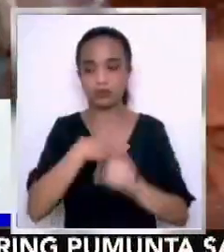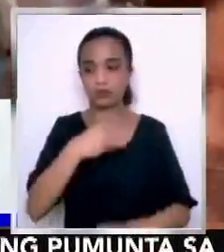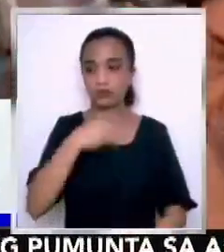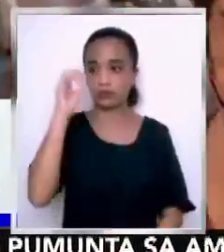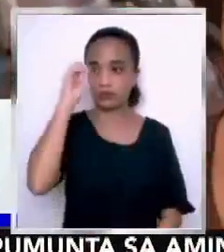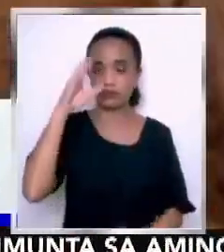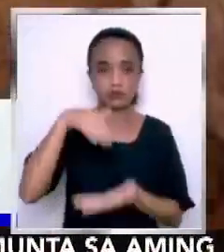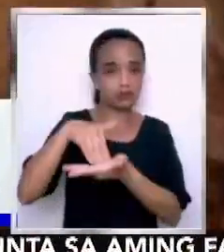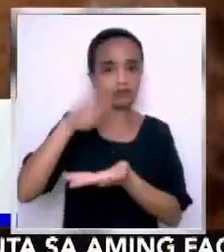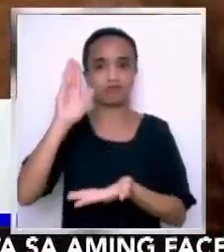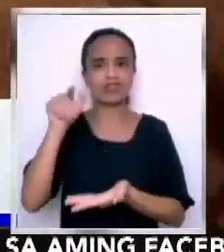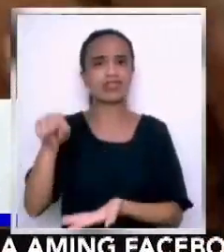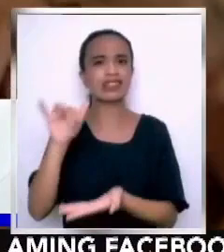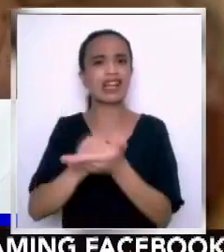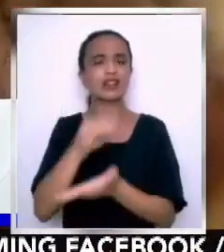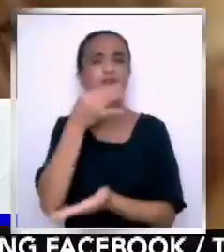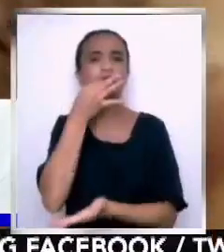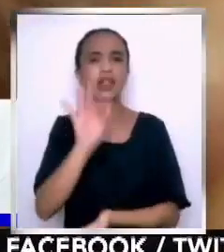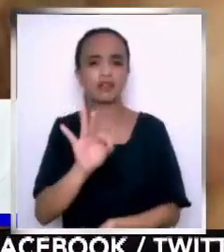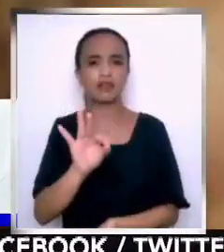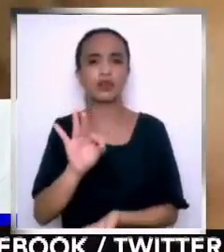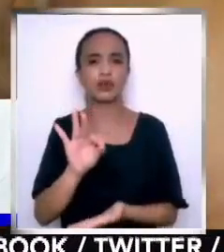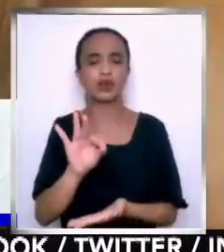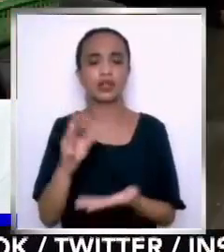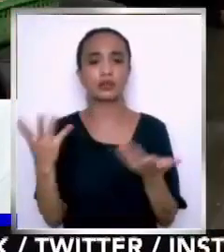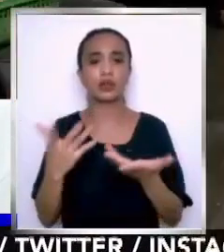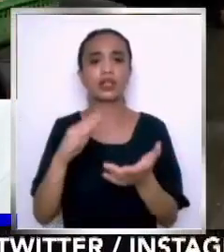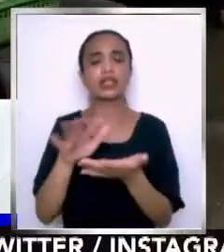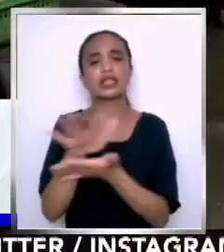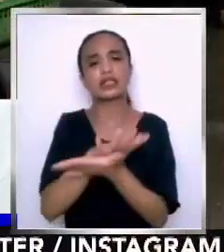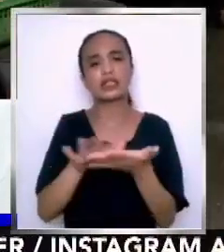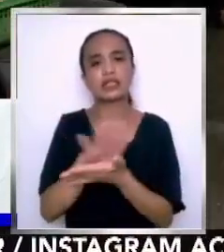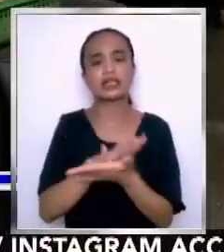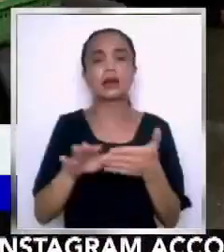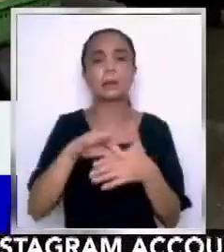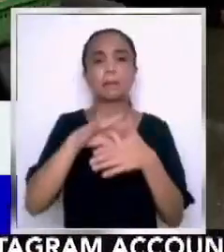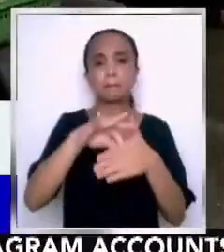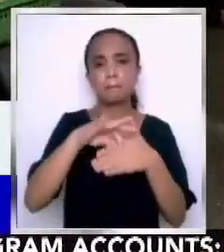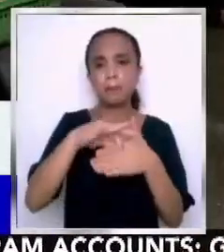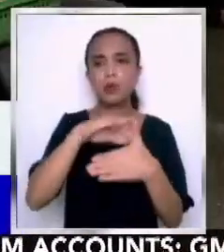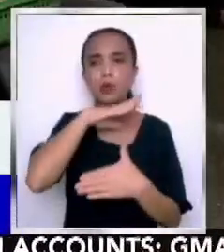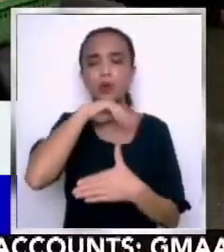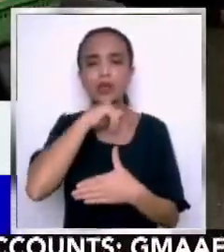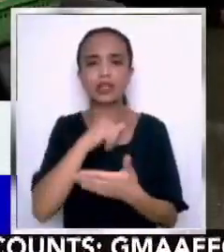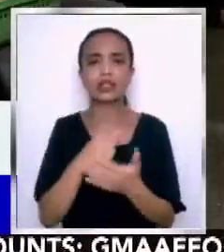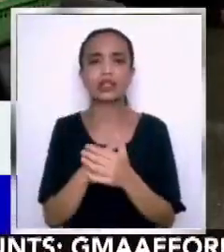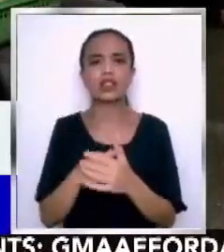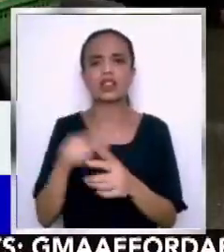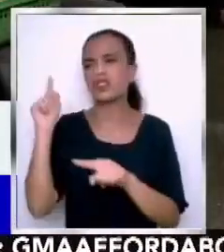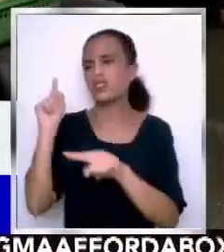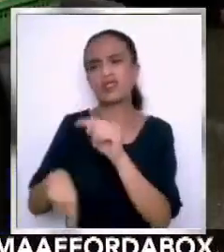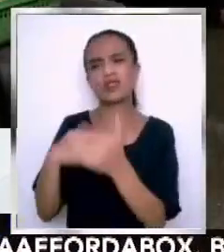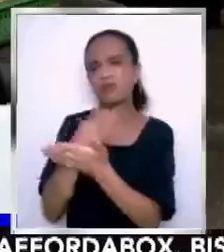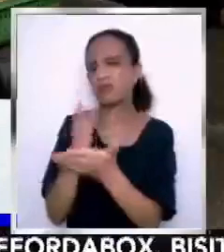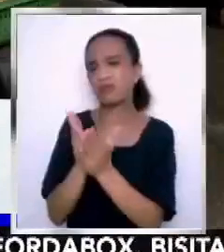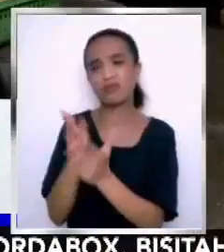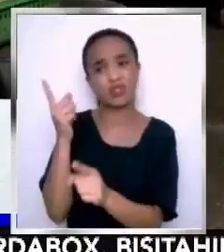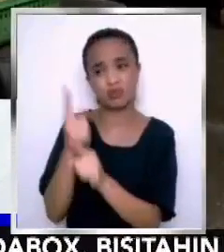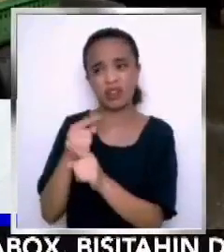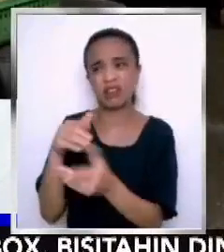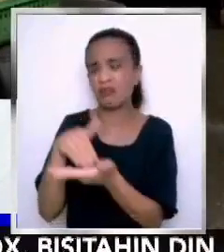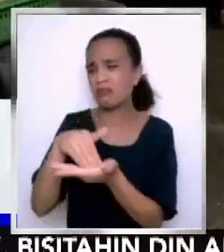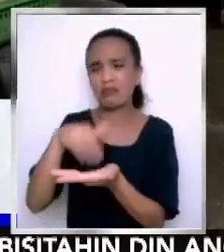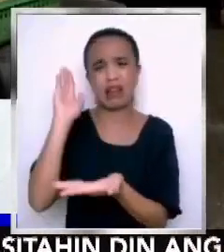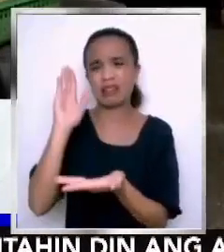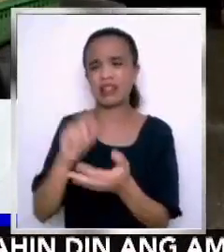pa naman daw ito ng kanyang pamilya sa pork at beef steak. Hindi na kaya ng budget, 'di ba? Sobrang mahal na. So kung ganun